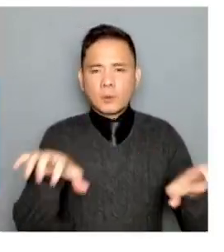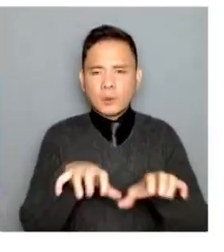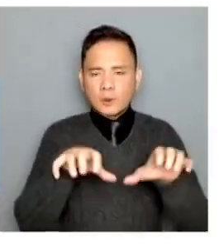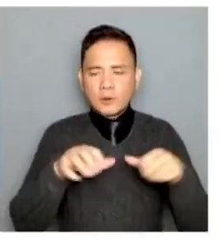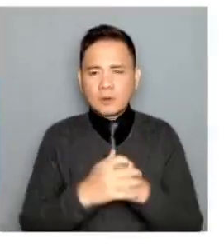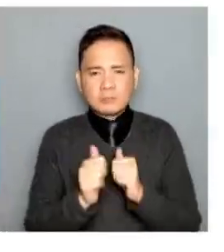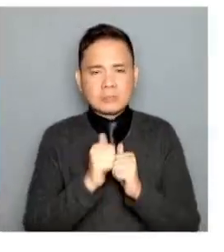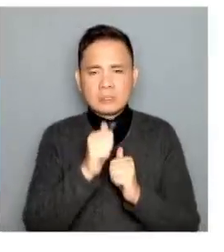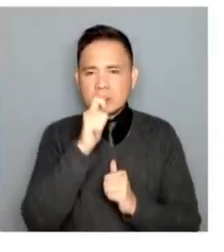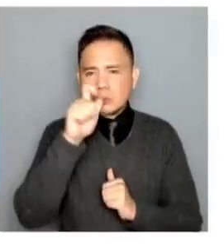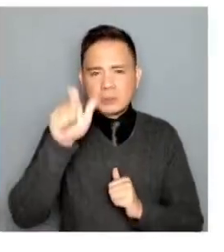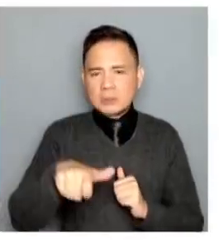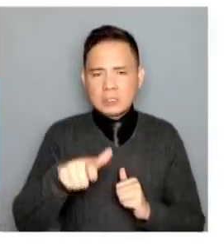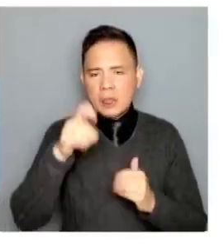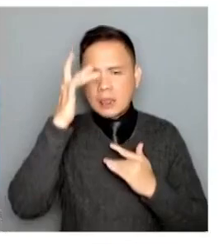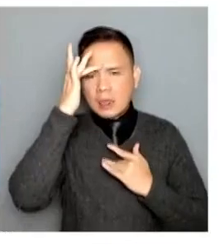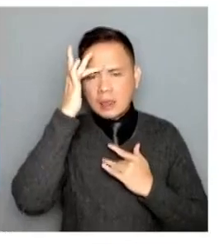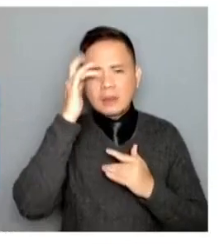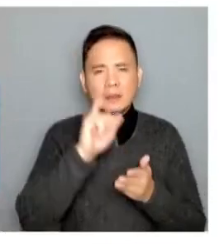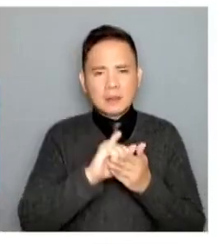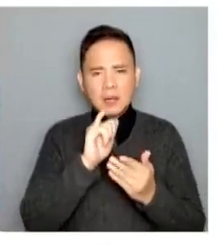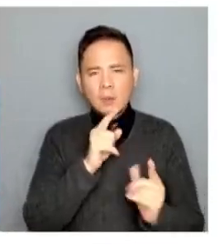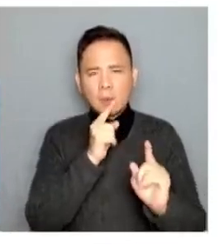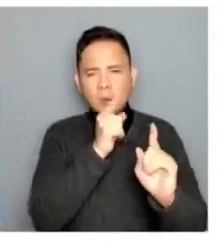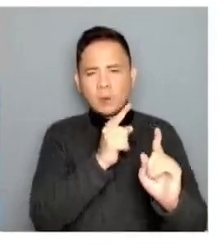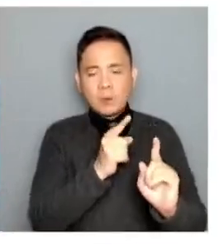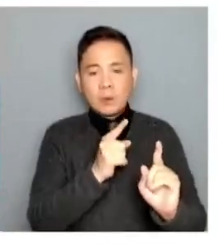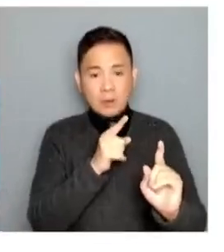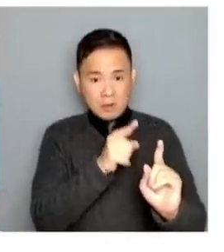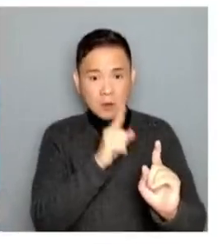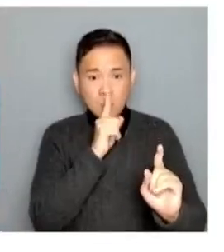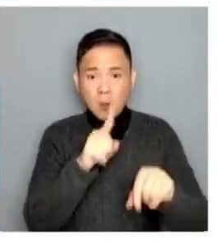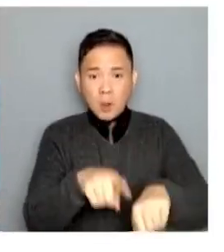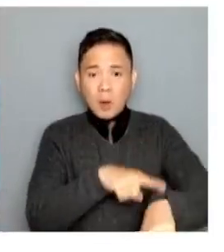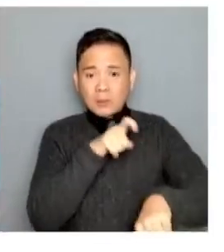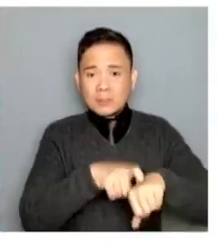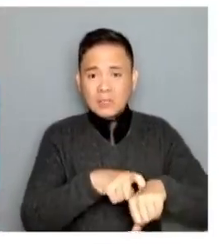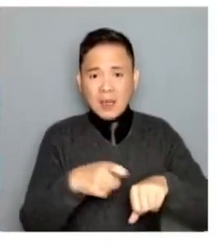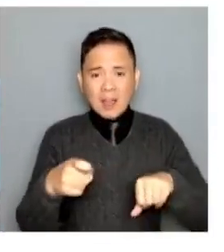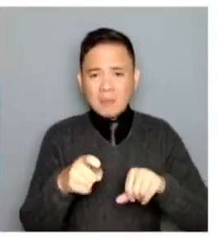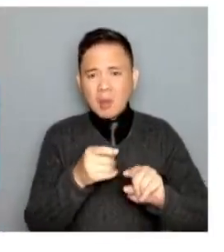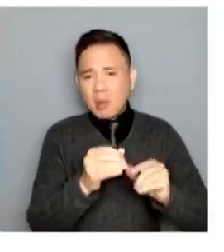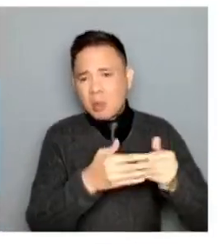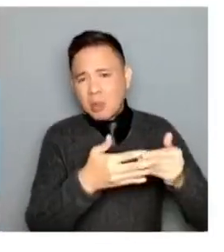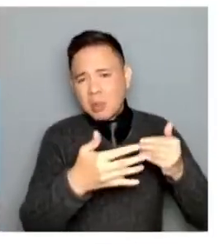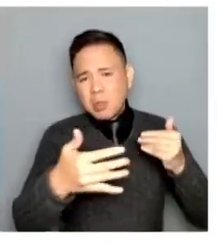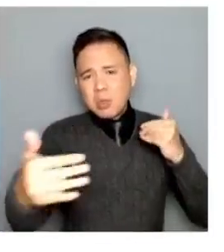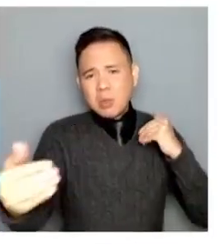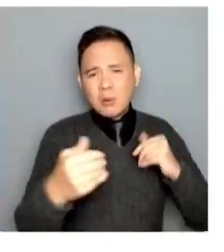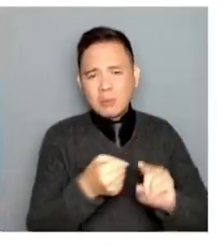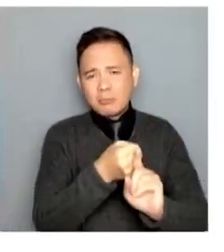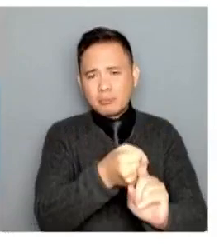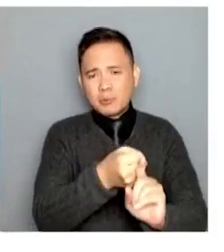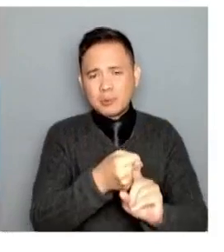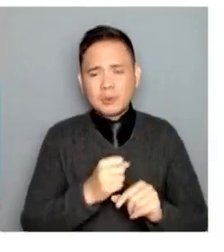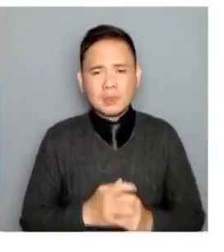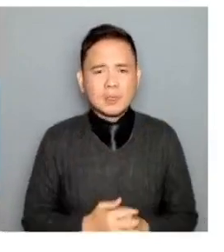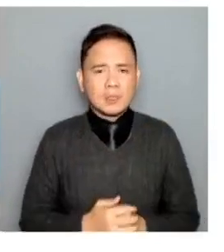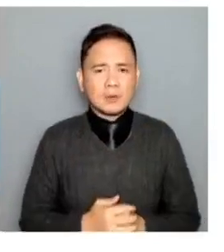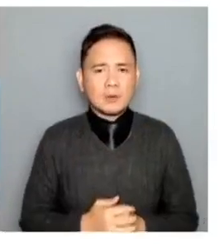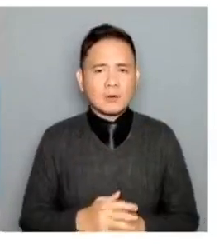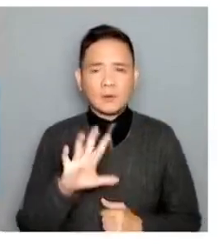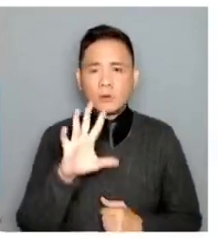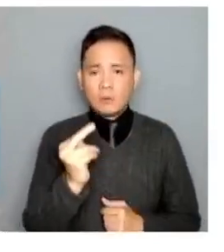sila magkasakit. Long term kasi yung effect daw nitong oil spill na to. Eh, kasi sobrang baho, kailan pa